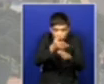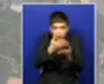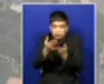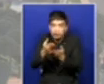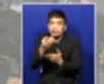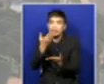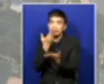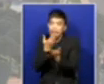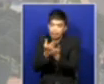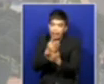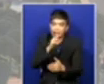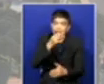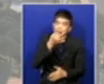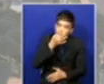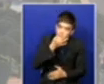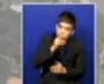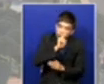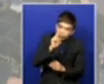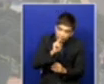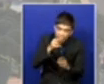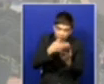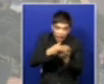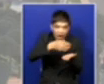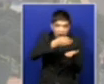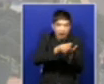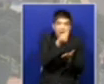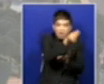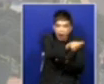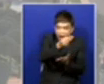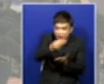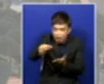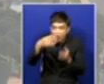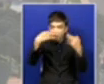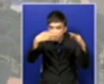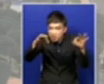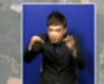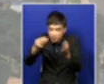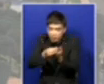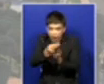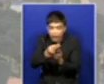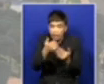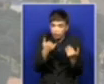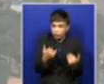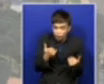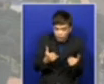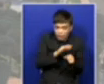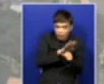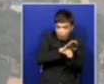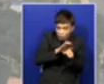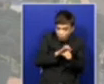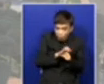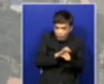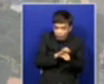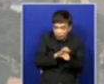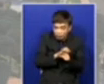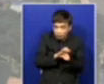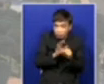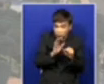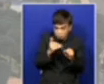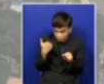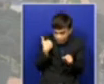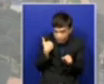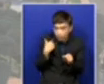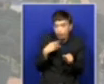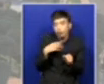ที่ยวมารับตังค์ข้ามจังหวัดเมืองรองนี่ดีนะมีโควิดนะถ้าไม่มีโควิดผมว่ากระจายเหมือนกันนะ